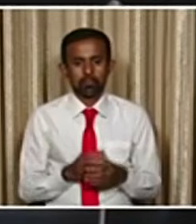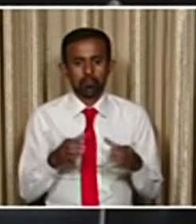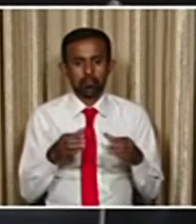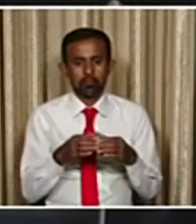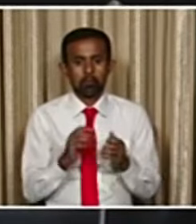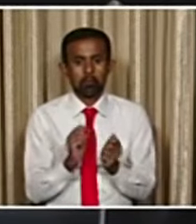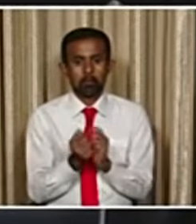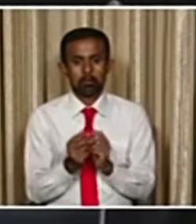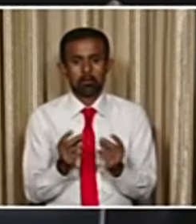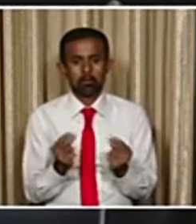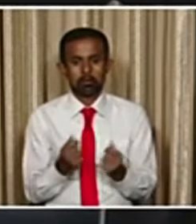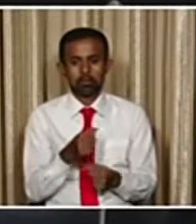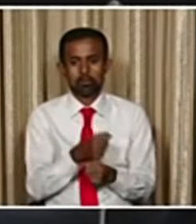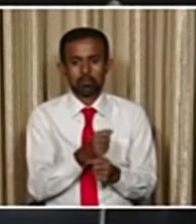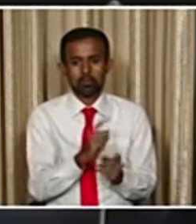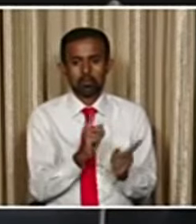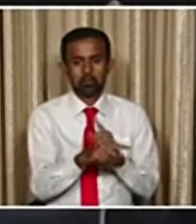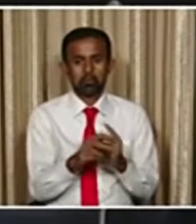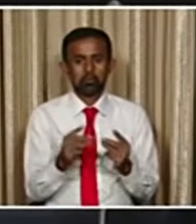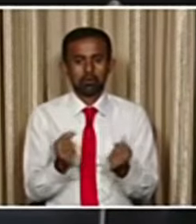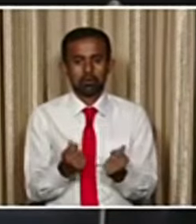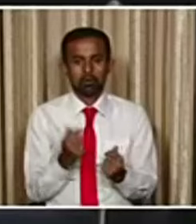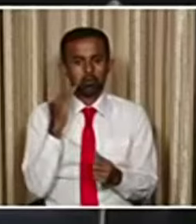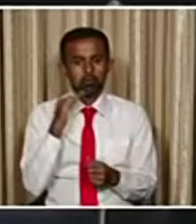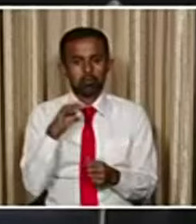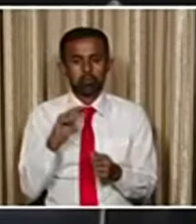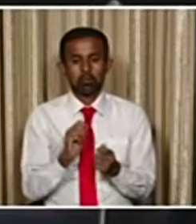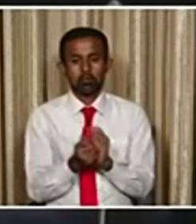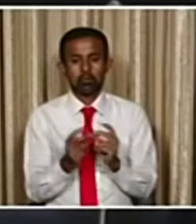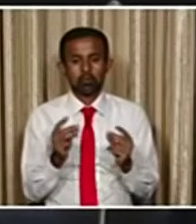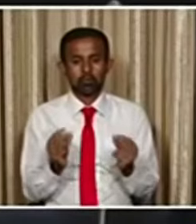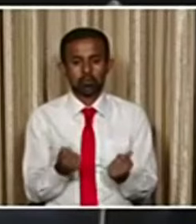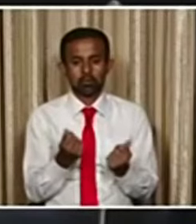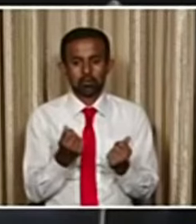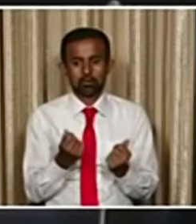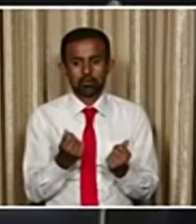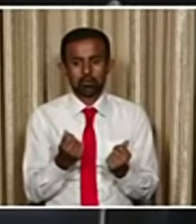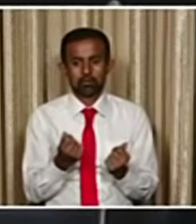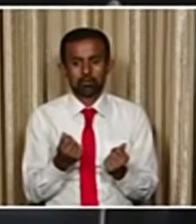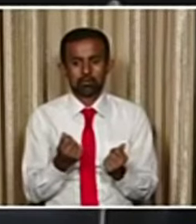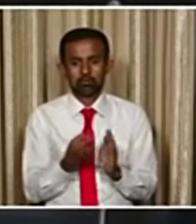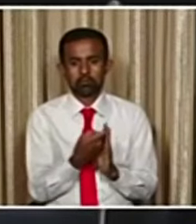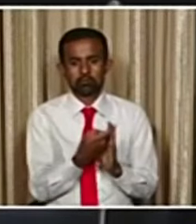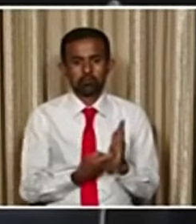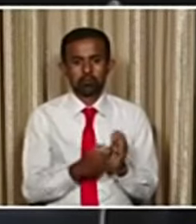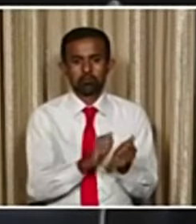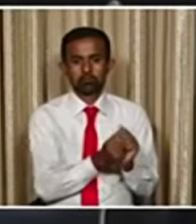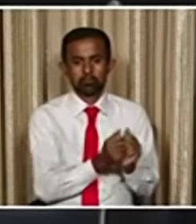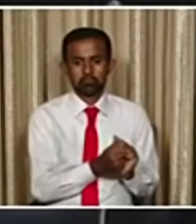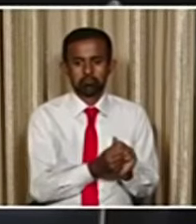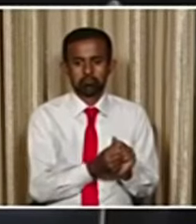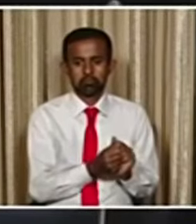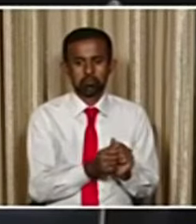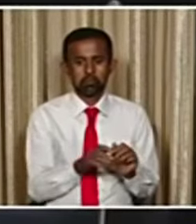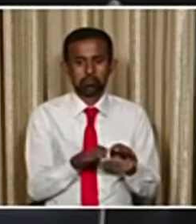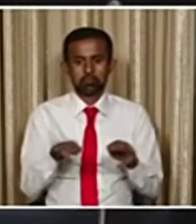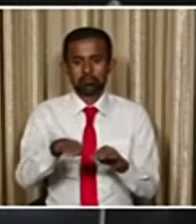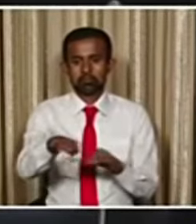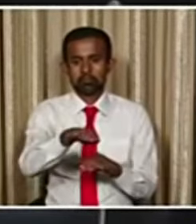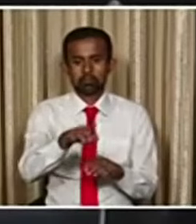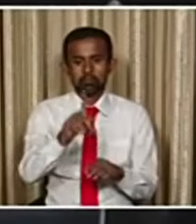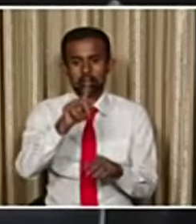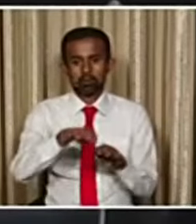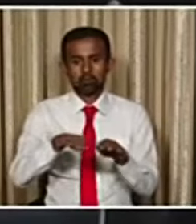පක්ෂයක් වෙනස් වෙච්ච ගමන්, ආණ්ඩුවක් වෙනස් වෙච්ච ගමන්, මිනිස්සු වෙනස් වෙච්ච ගමන් මේ ප්‍රතිපත්ති වෙනස් කරලා අඩි දෙකක් ඉස්සරහට යනවා,